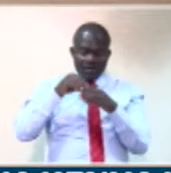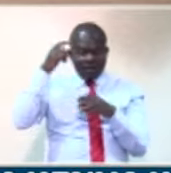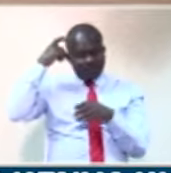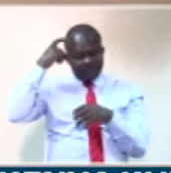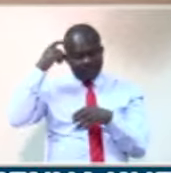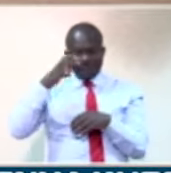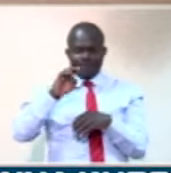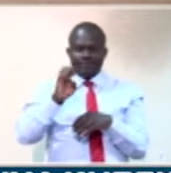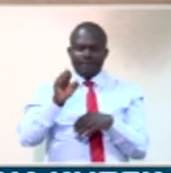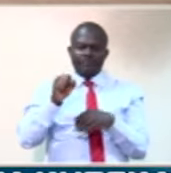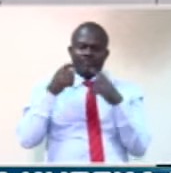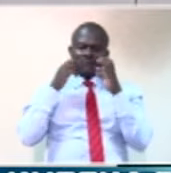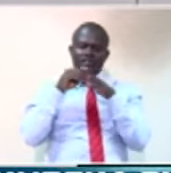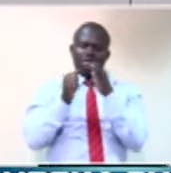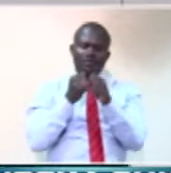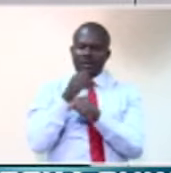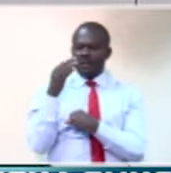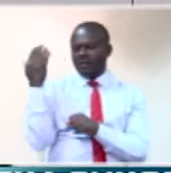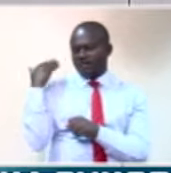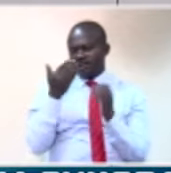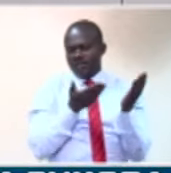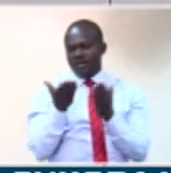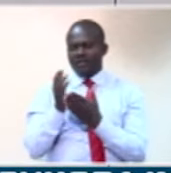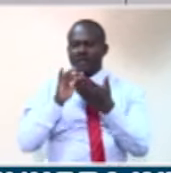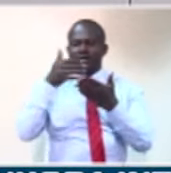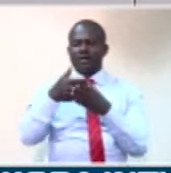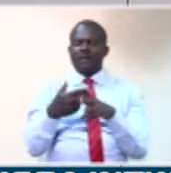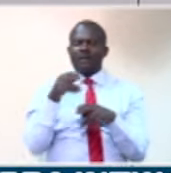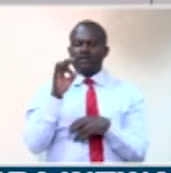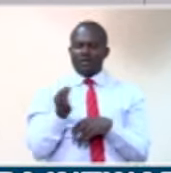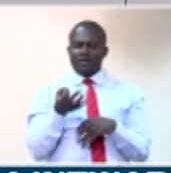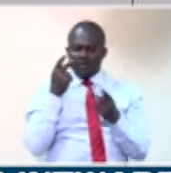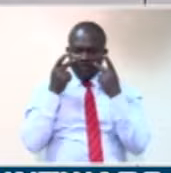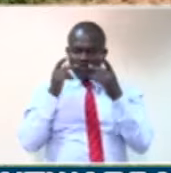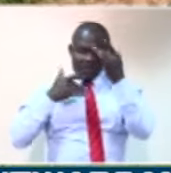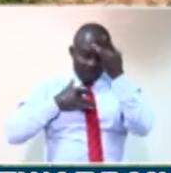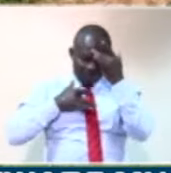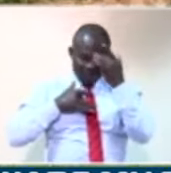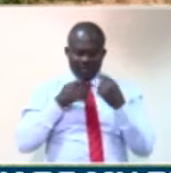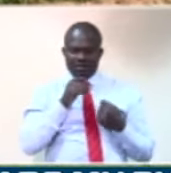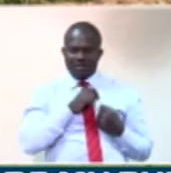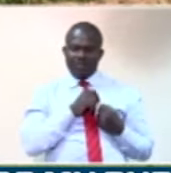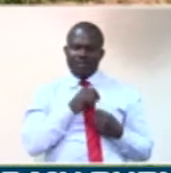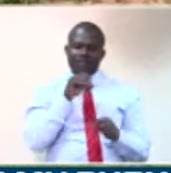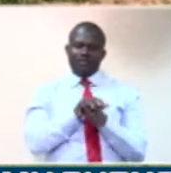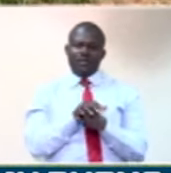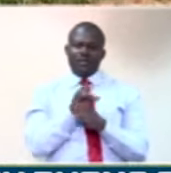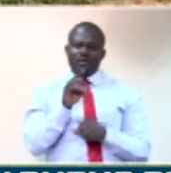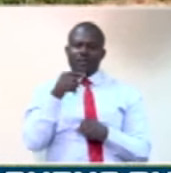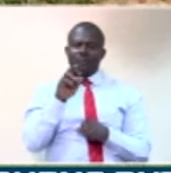Ndera bivuga ko mu myaka itatu ishize byakiriye abagera ku bihumbi bitatu basanganywe indwara y'agahinda gakabije